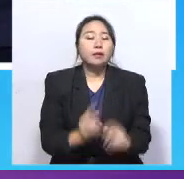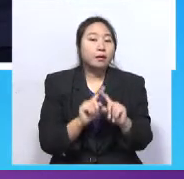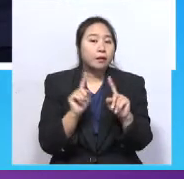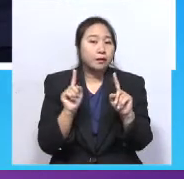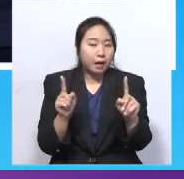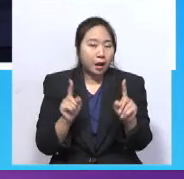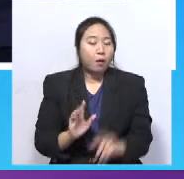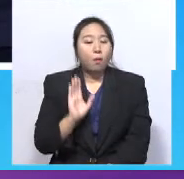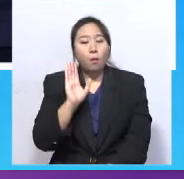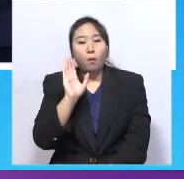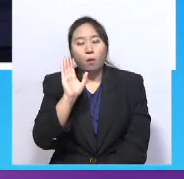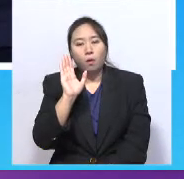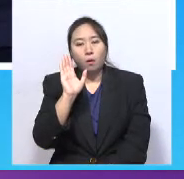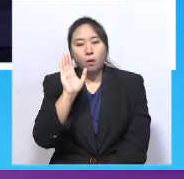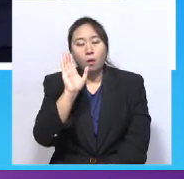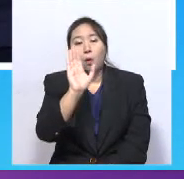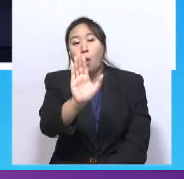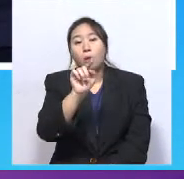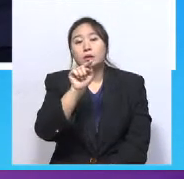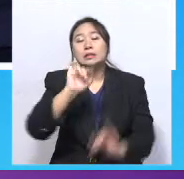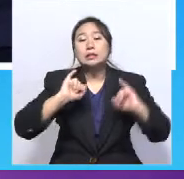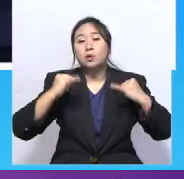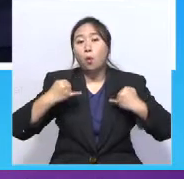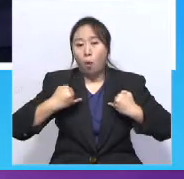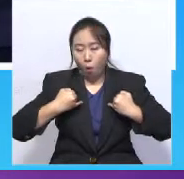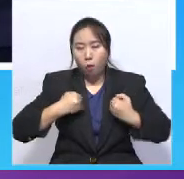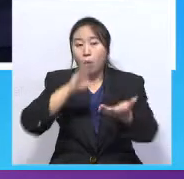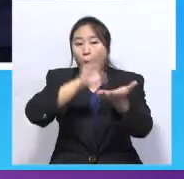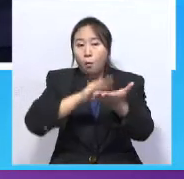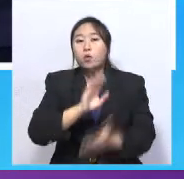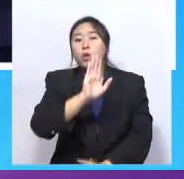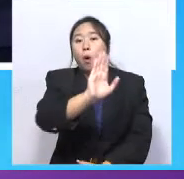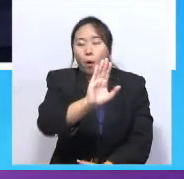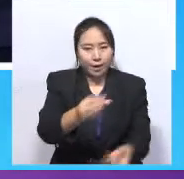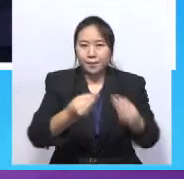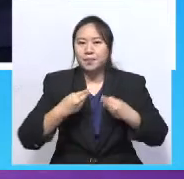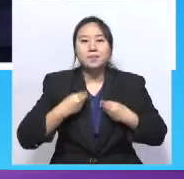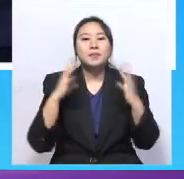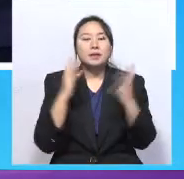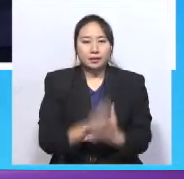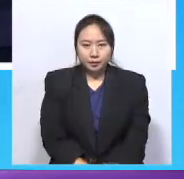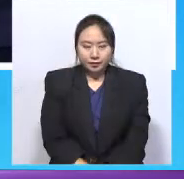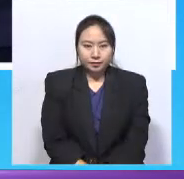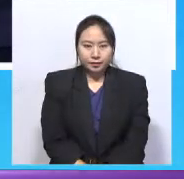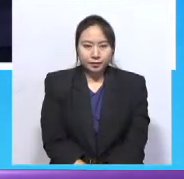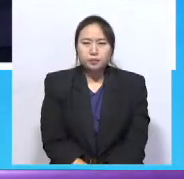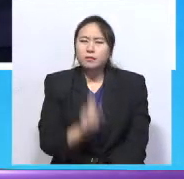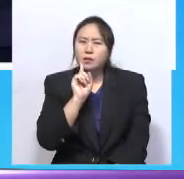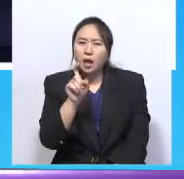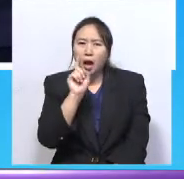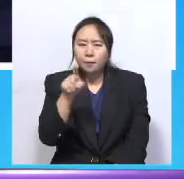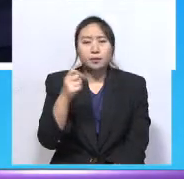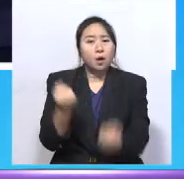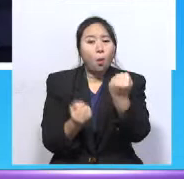ฝ่ายทางเจ้าของรถเนี่ยเราไม่มีข้อมูลทางด้านนั้นเลยครับผม ค่ะ ปกติแล้วเนี่ยรถต